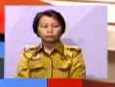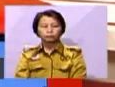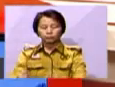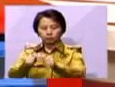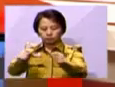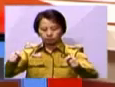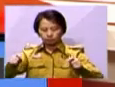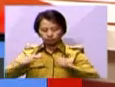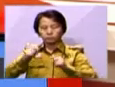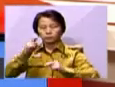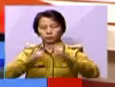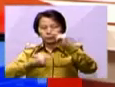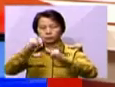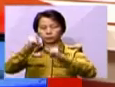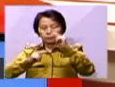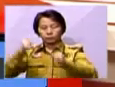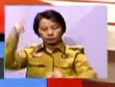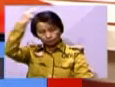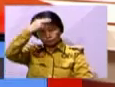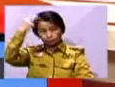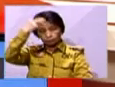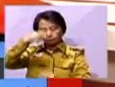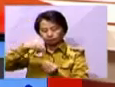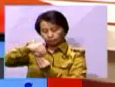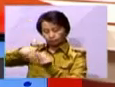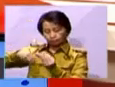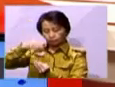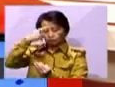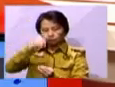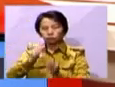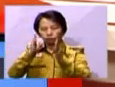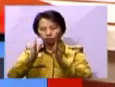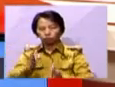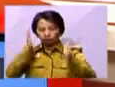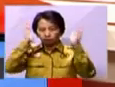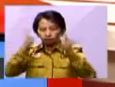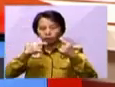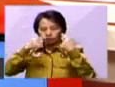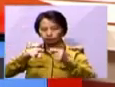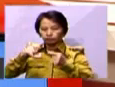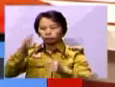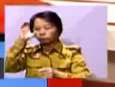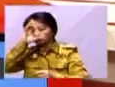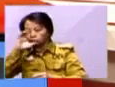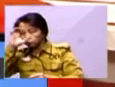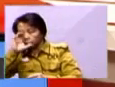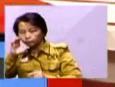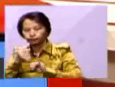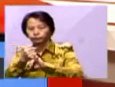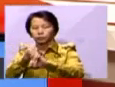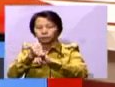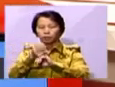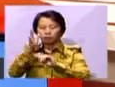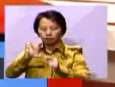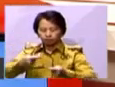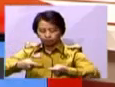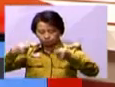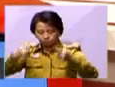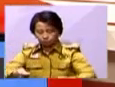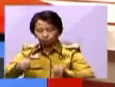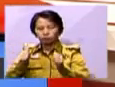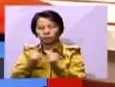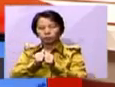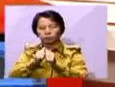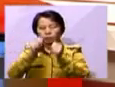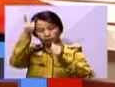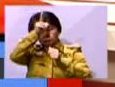Lokasi tapak pembinaan kompleks haji di Makkah khusus untuk jemaah Malaysia sedang dikenalpasti. Perjanjian akan dimeterai dengan pihak berkuasa